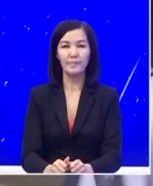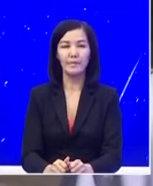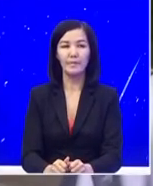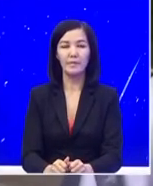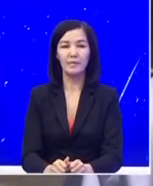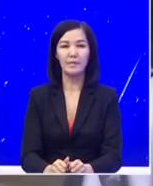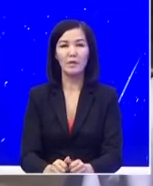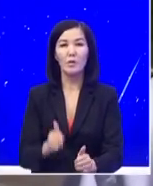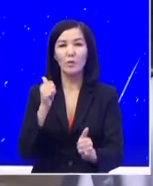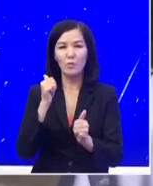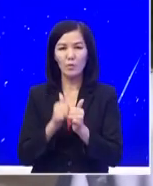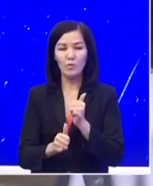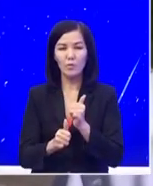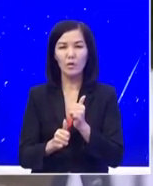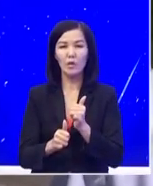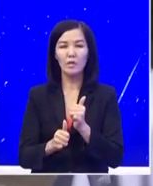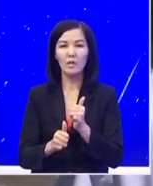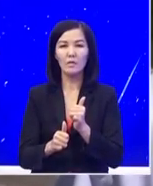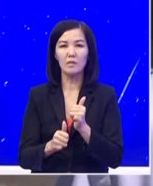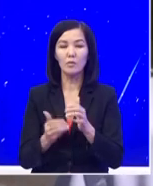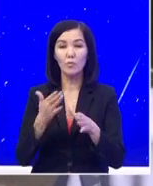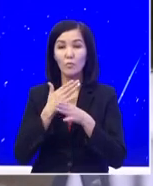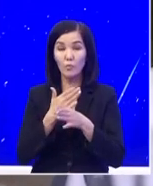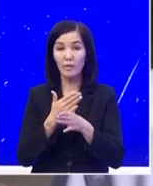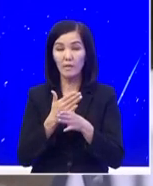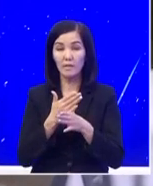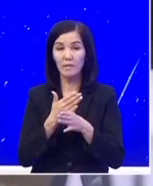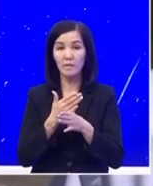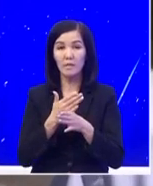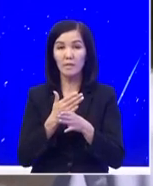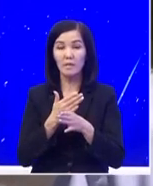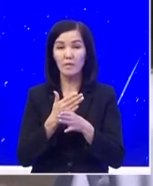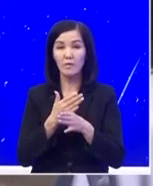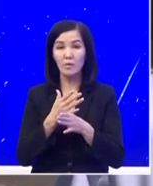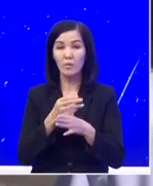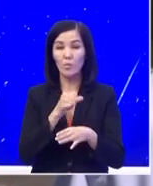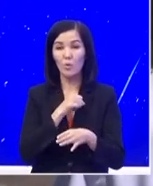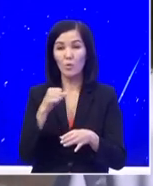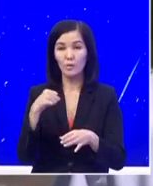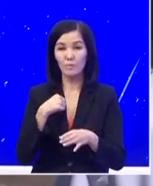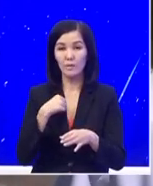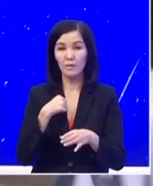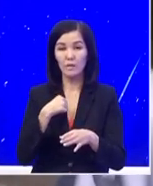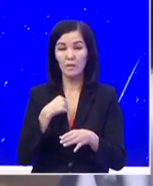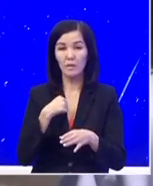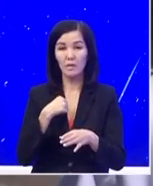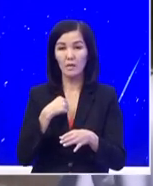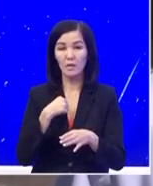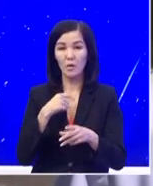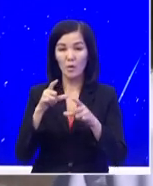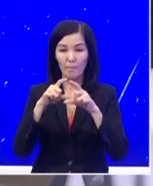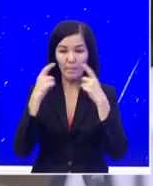Айтарым, күнде жақыныңа көмектес деп жатқаны, ол өзімізді өзіміз уақытылы маска